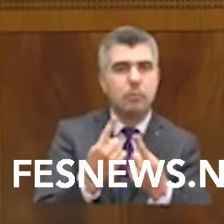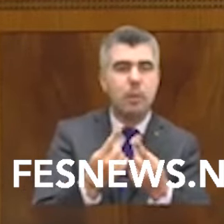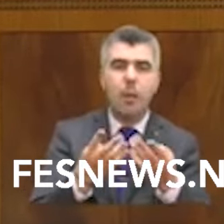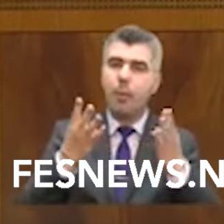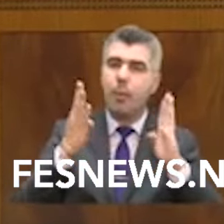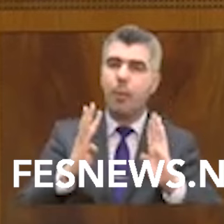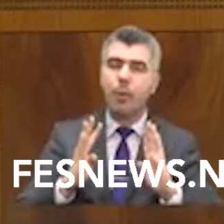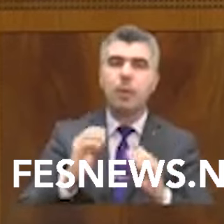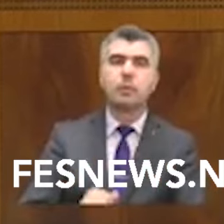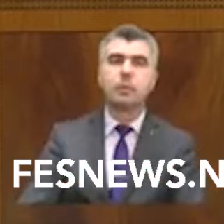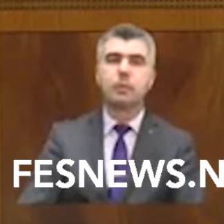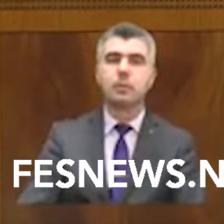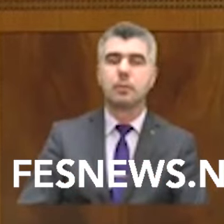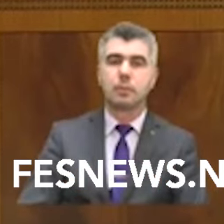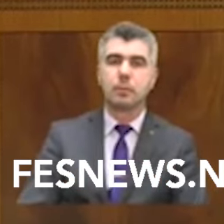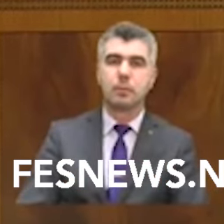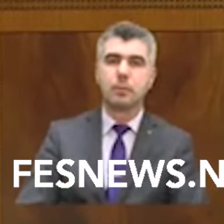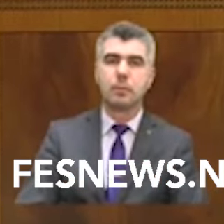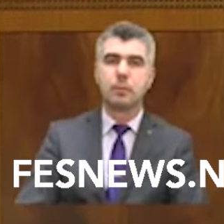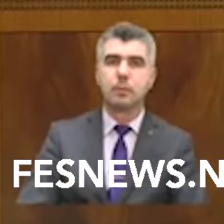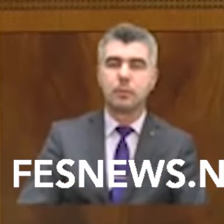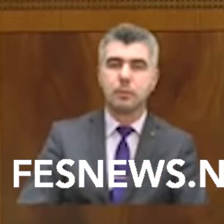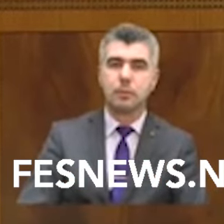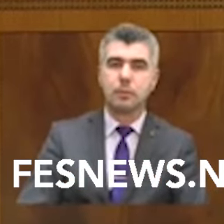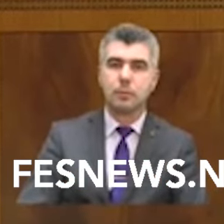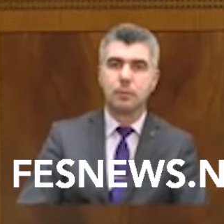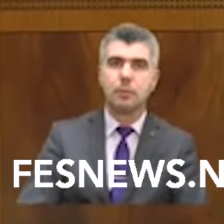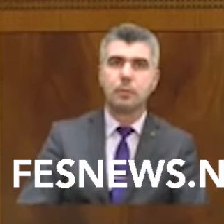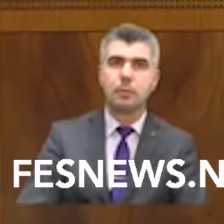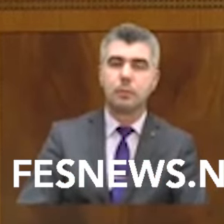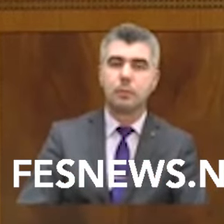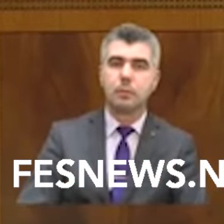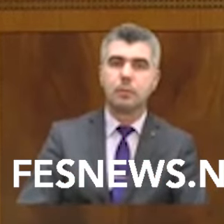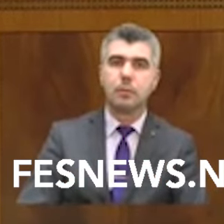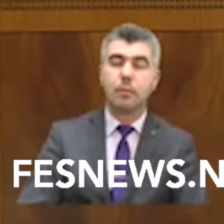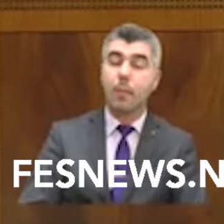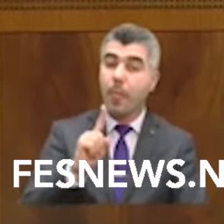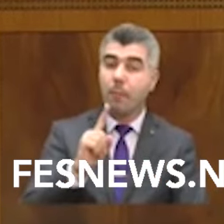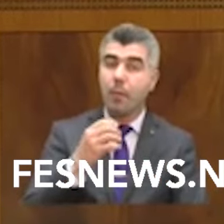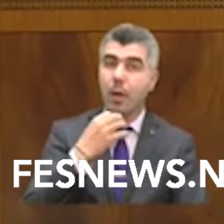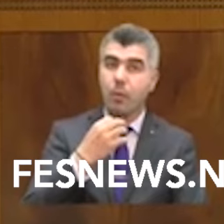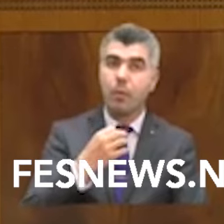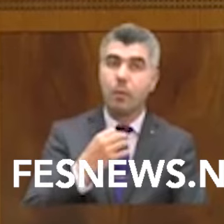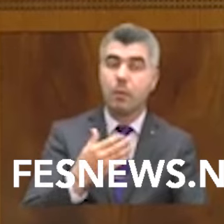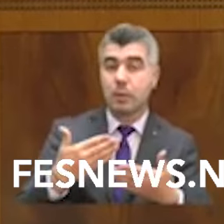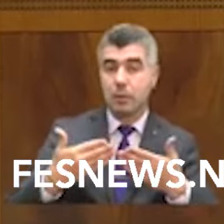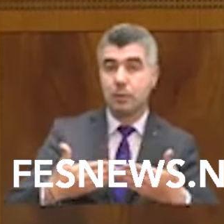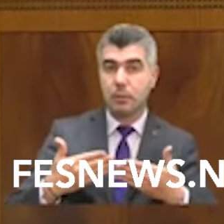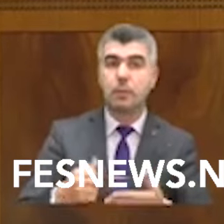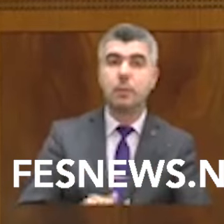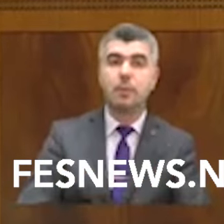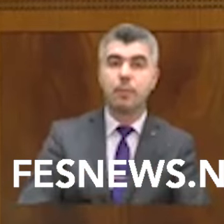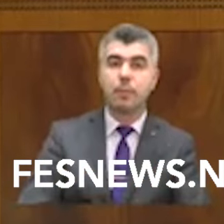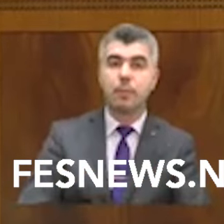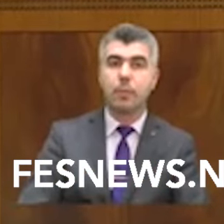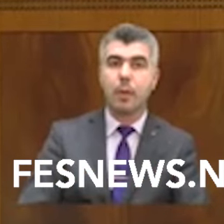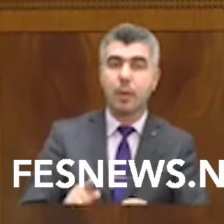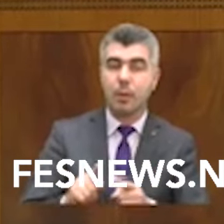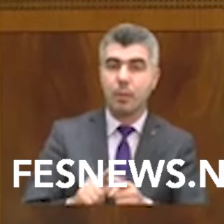متاحين متاحين. ف ولكن هذه المناسبه لانه دابا في هذه لا